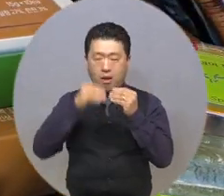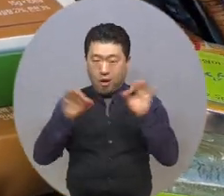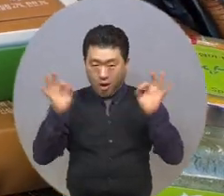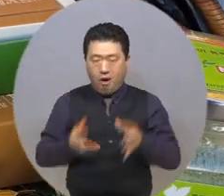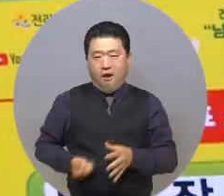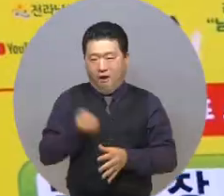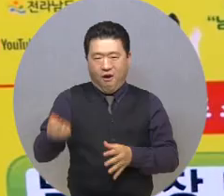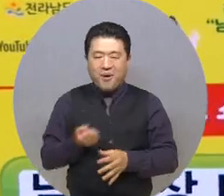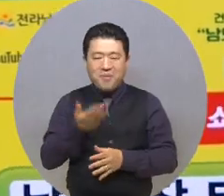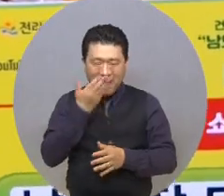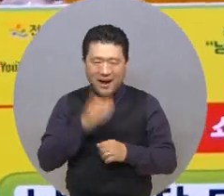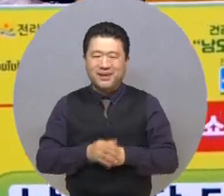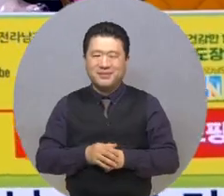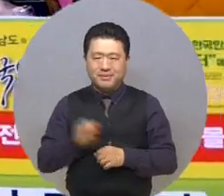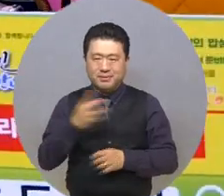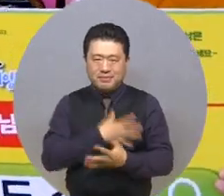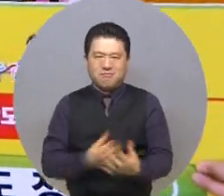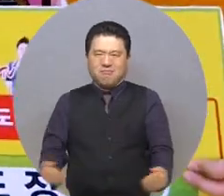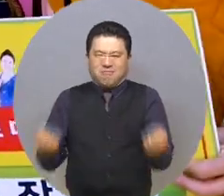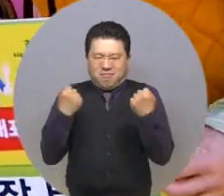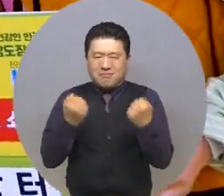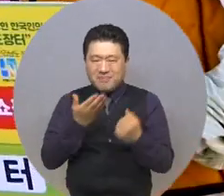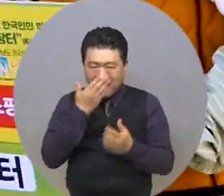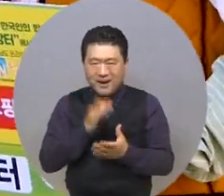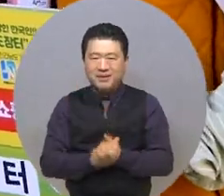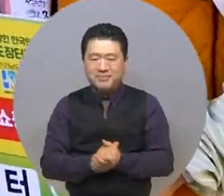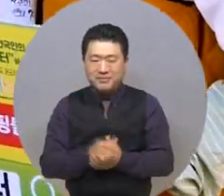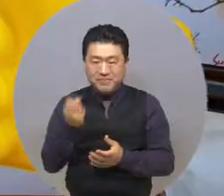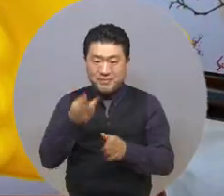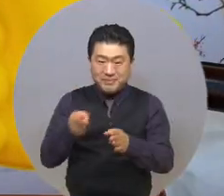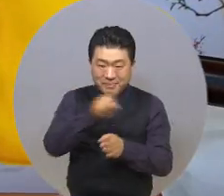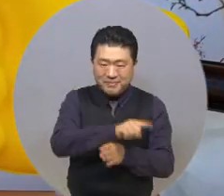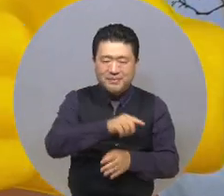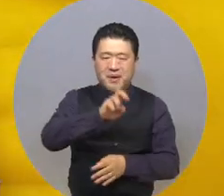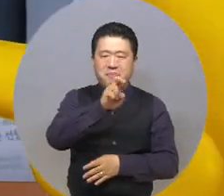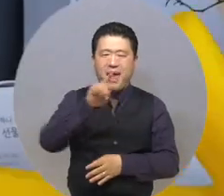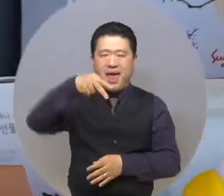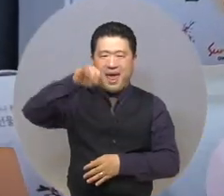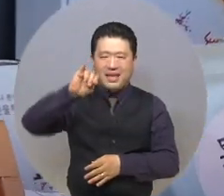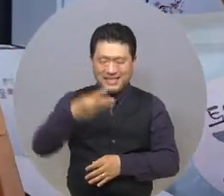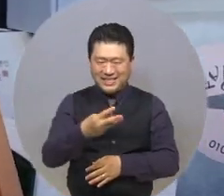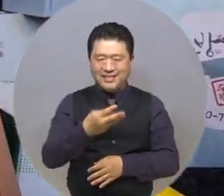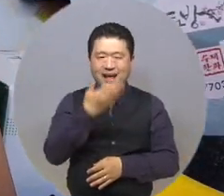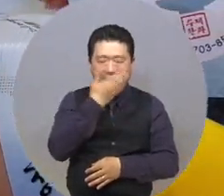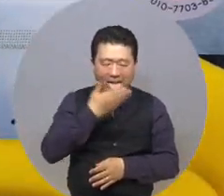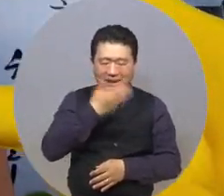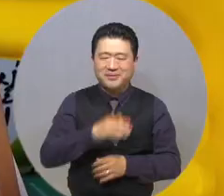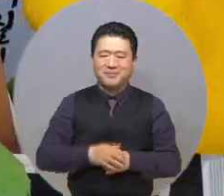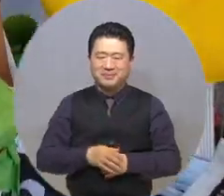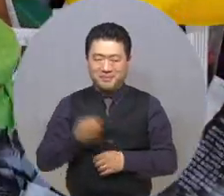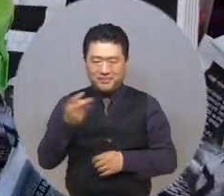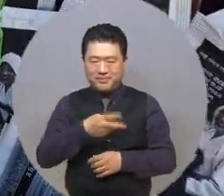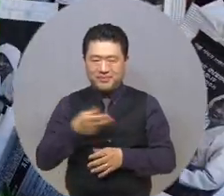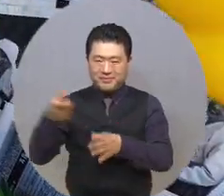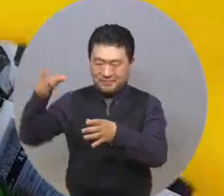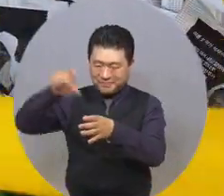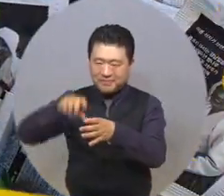간편하고 언제 어디서나 기운이 불끈합니다. 자, 그리고 그 옆에 있는 청매, 실매실 그냥 먹어도 좋고, 야,